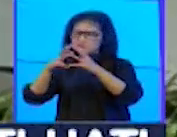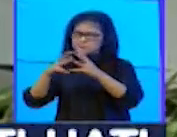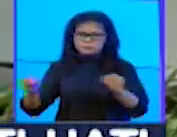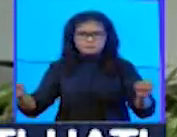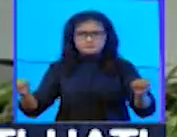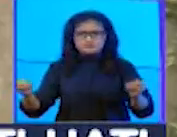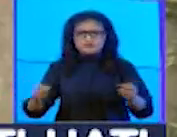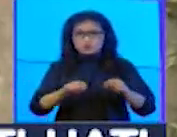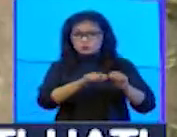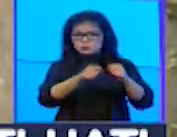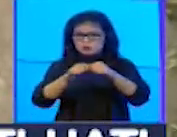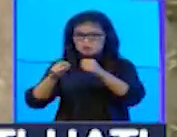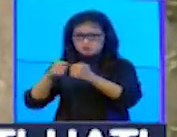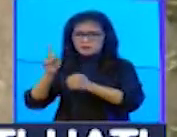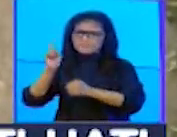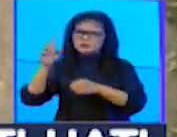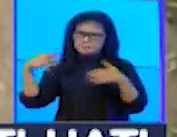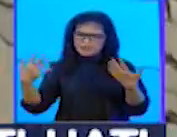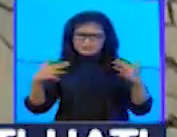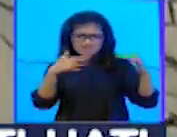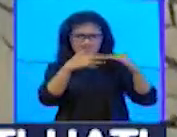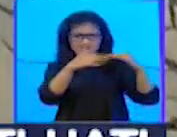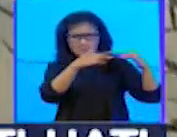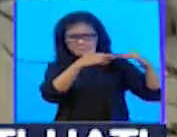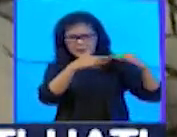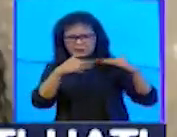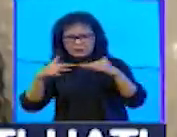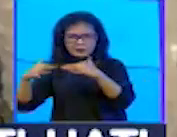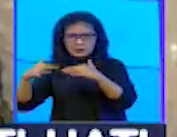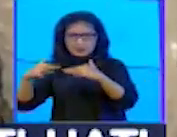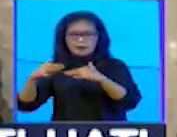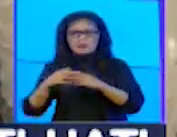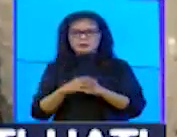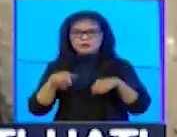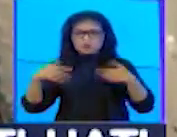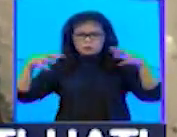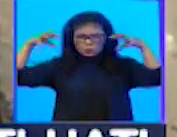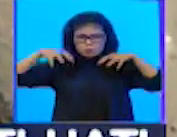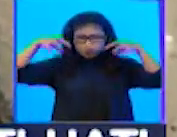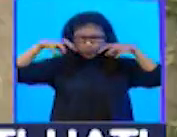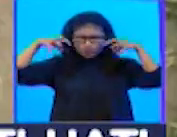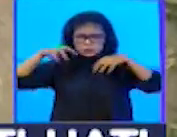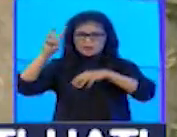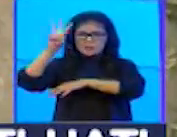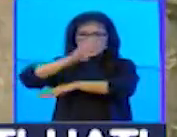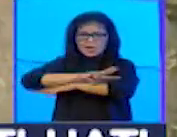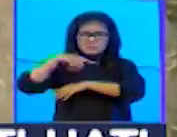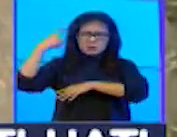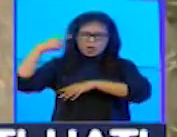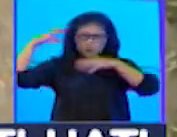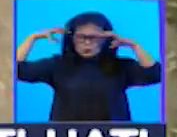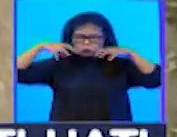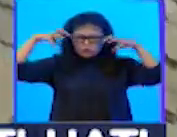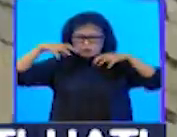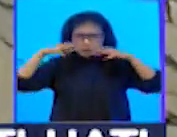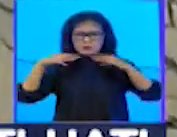Kerusakan puluhan rumah terjadi akibat pergerakan tanah pasca pemukiman warga diguyur hujan deras selama 3 hari. Selain rumah